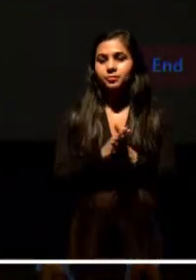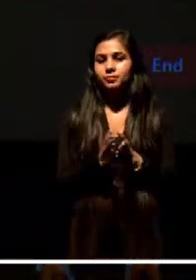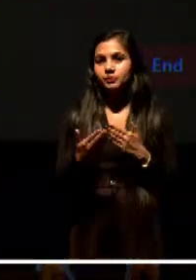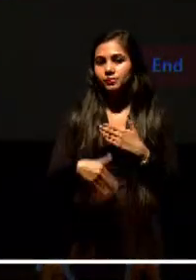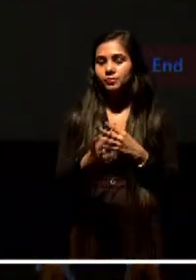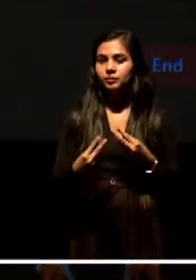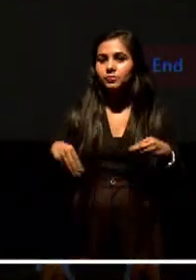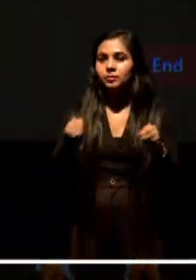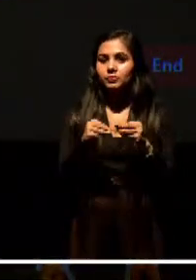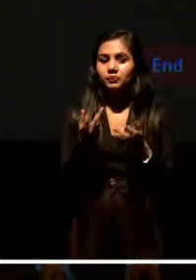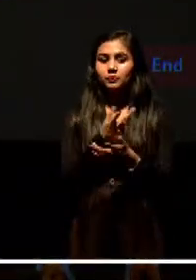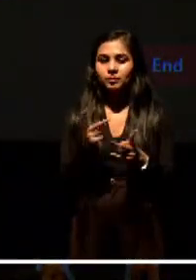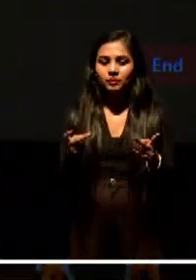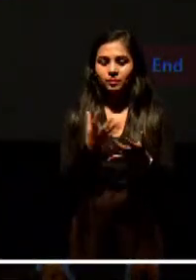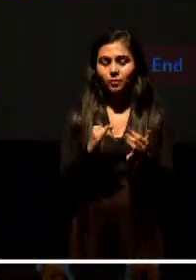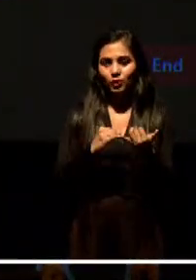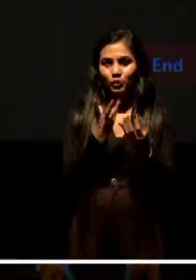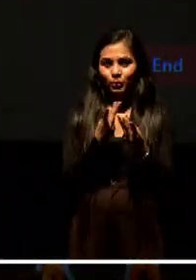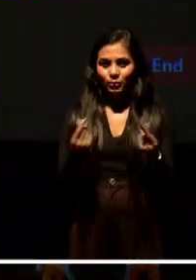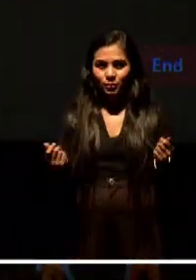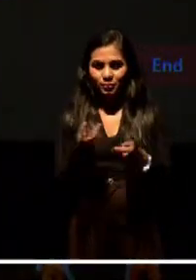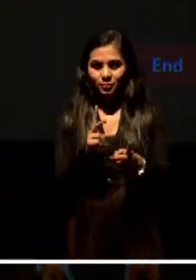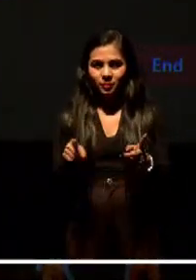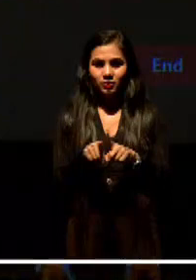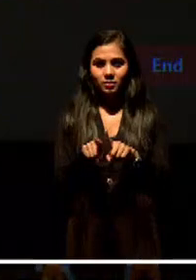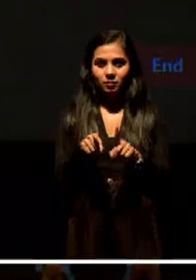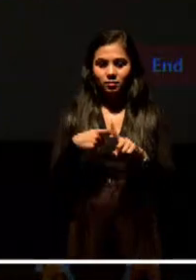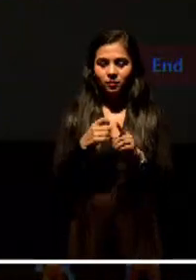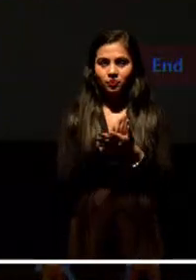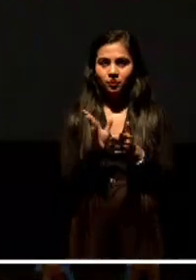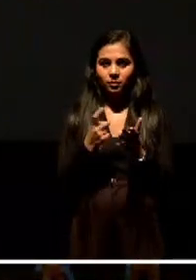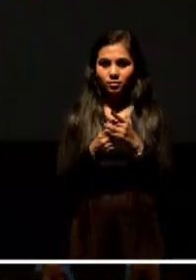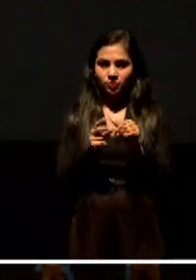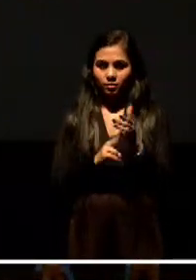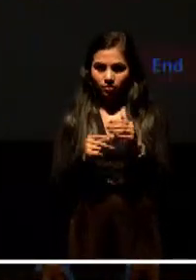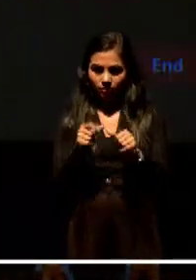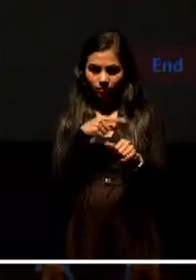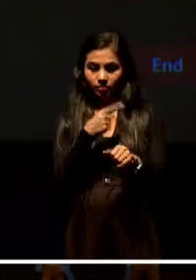innovative and affordable solutions. जैसे पुरानी सर ने आपको बताया, thank you पुरानी सर.